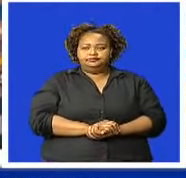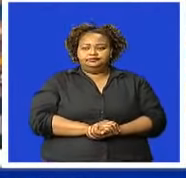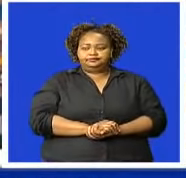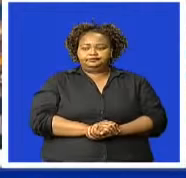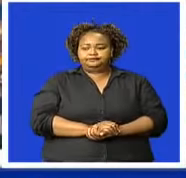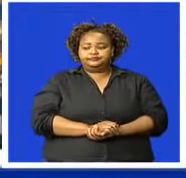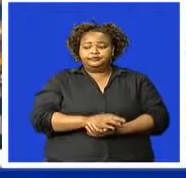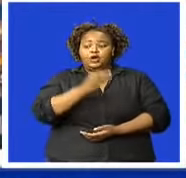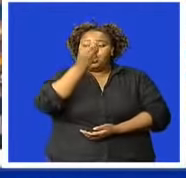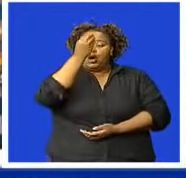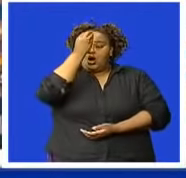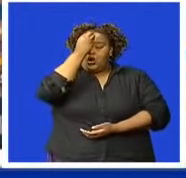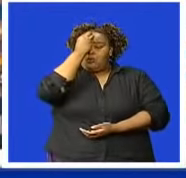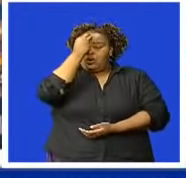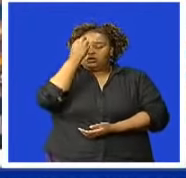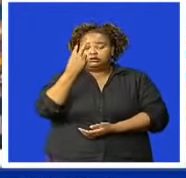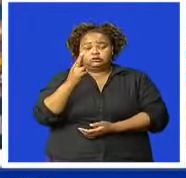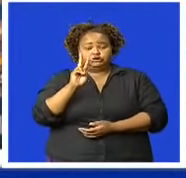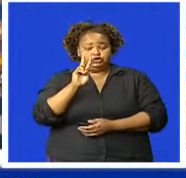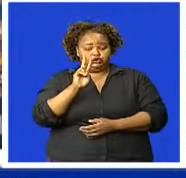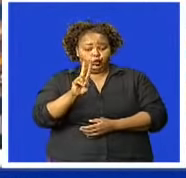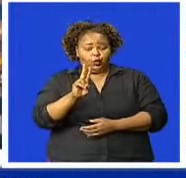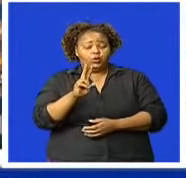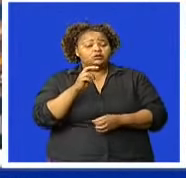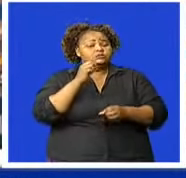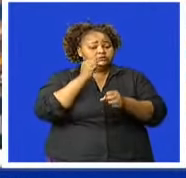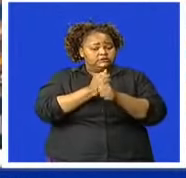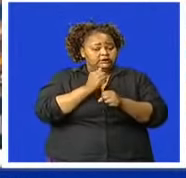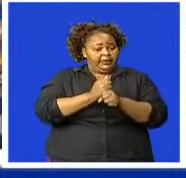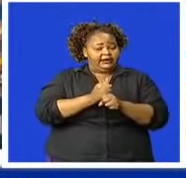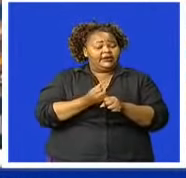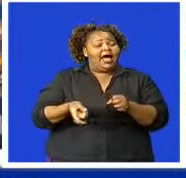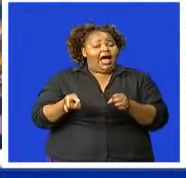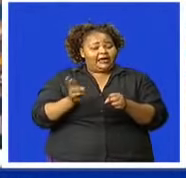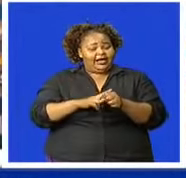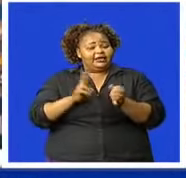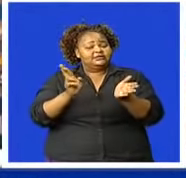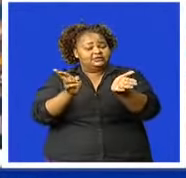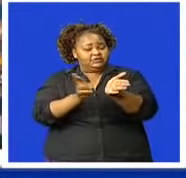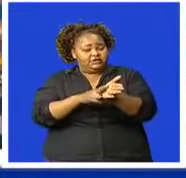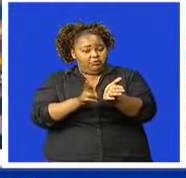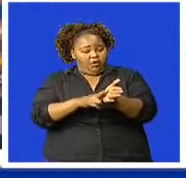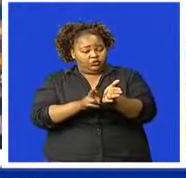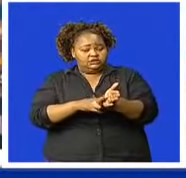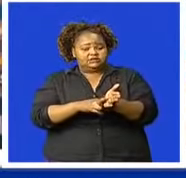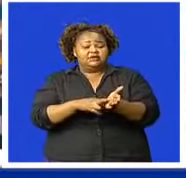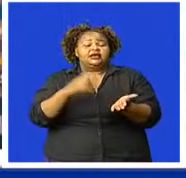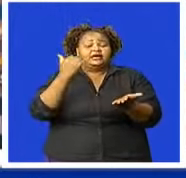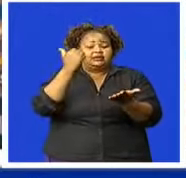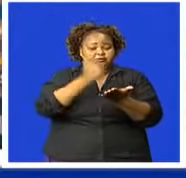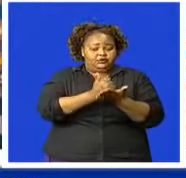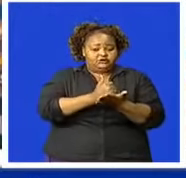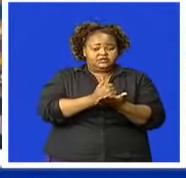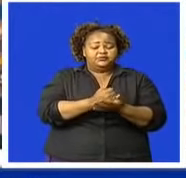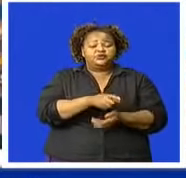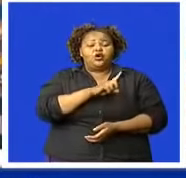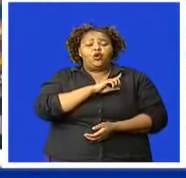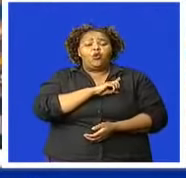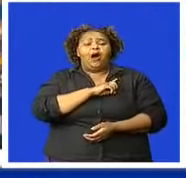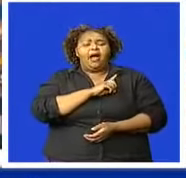Emaphoyisa lamabili atawuthi asebenda aphindze aporte station lapho asebentela khona njengebasolwa